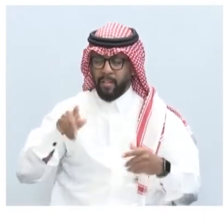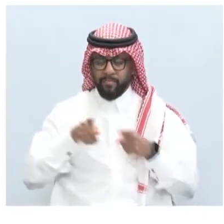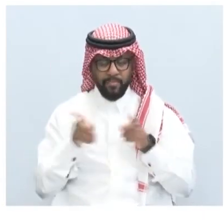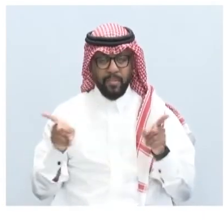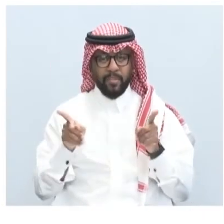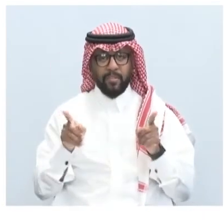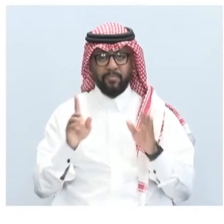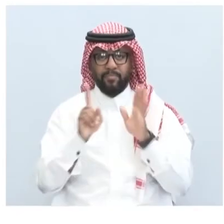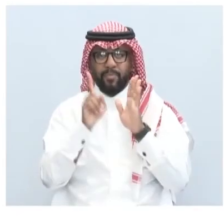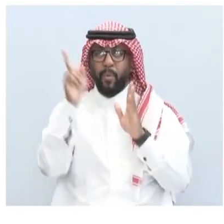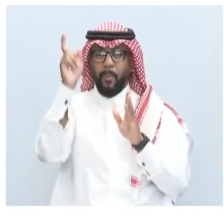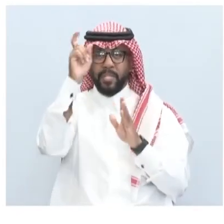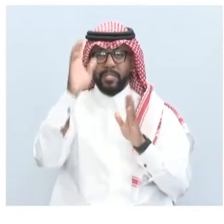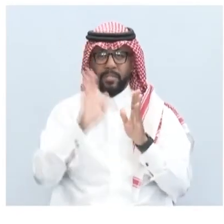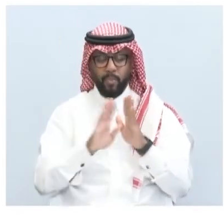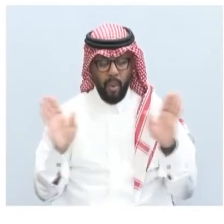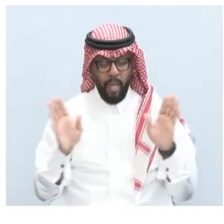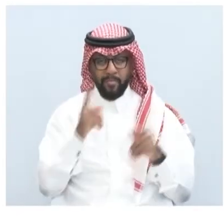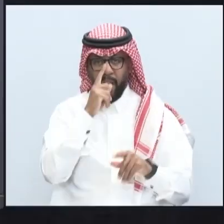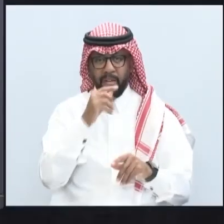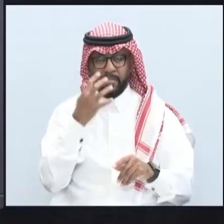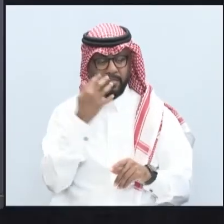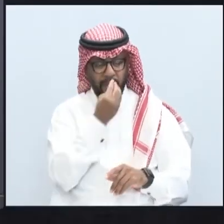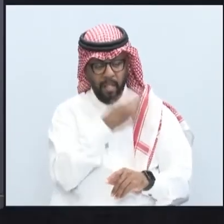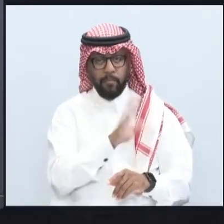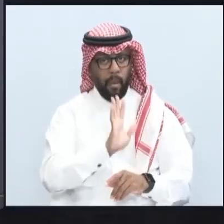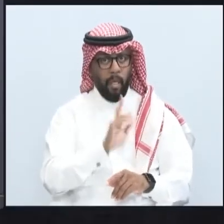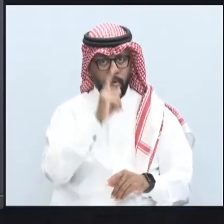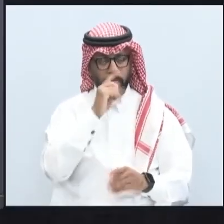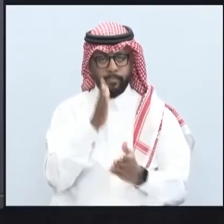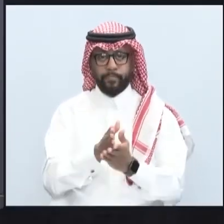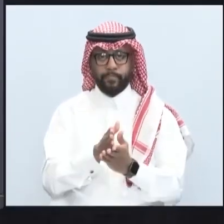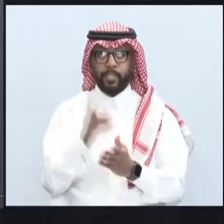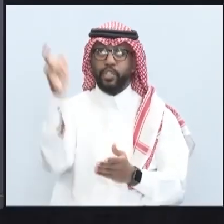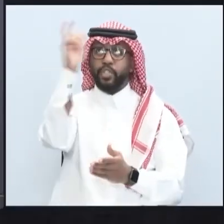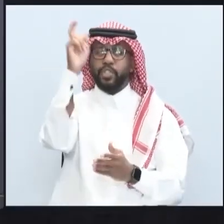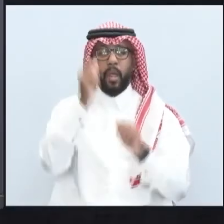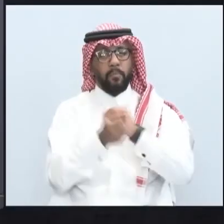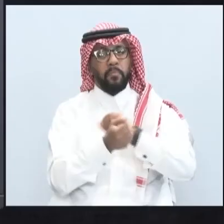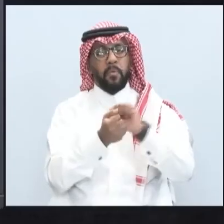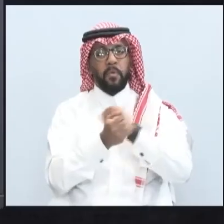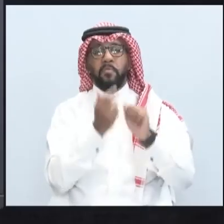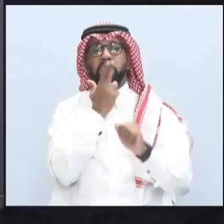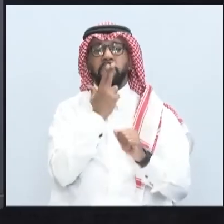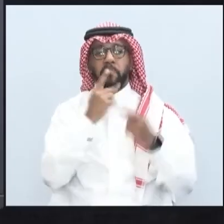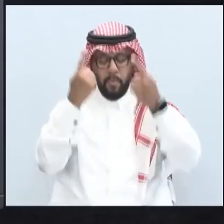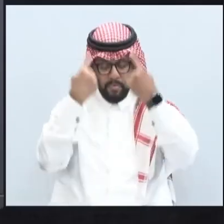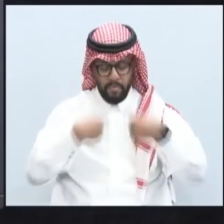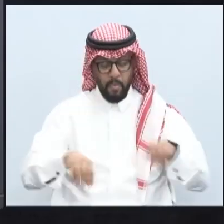من حولي وهذا هو يا ابنائي دين الاسلام فانه دين النظافه